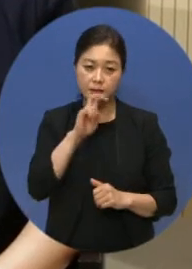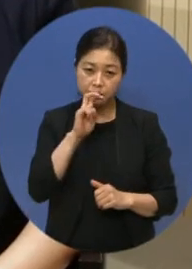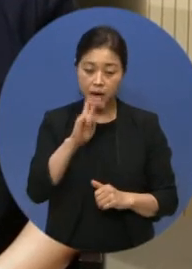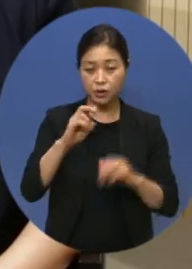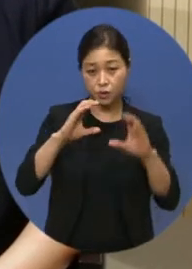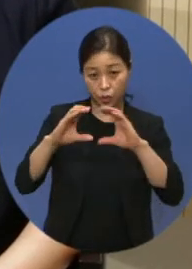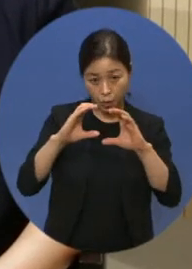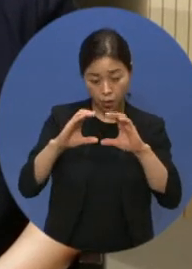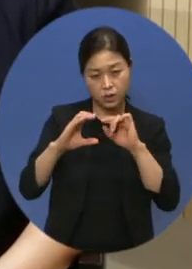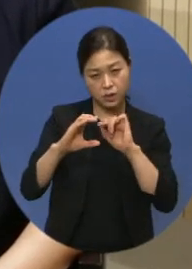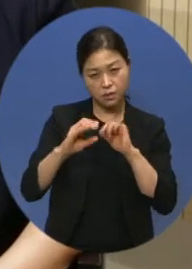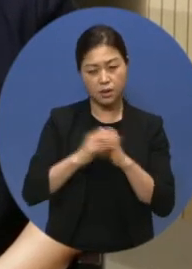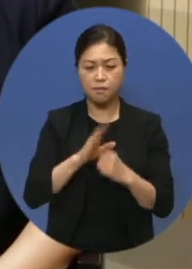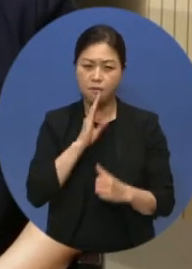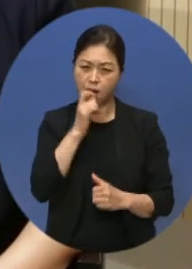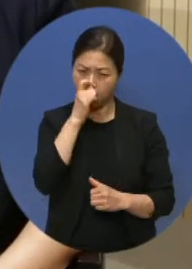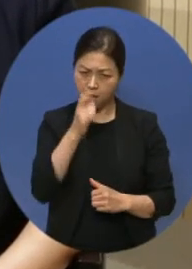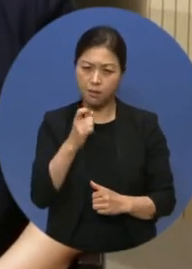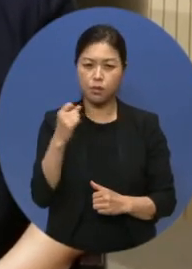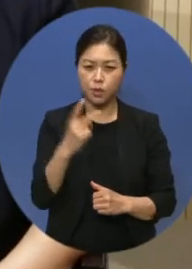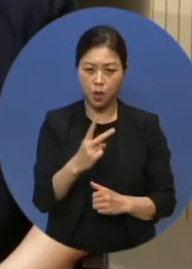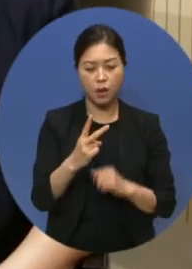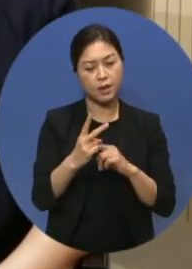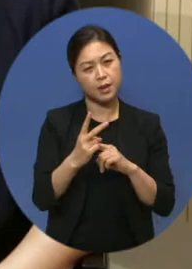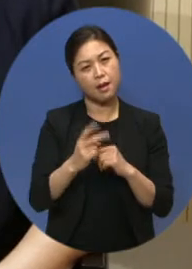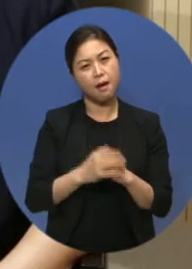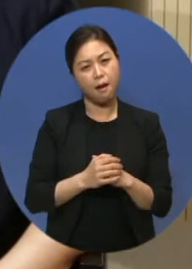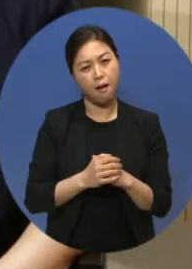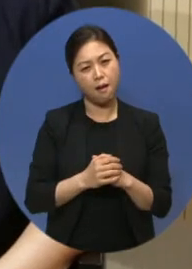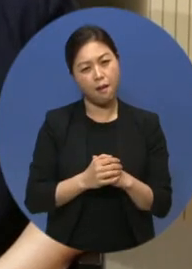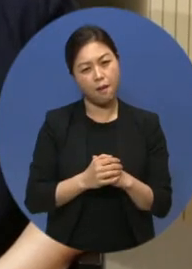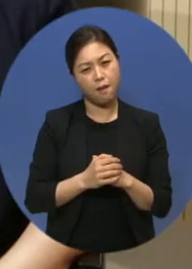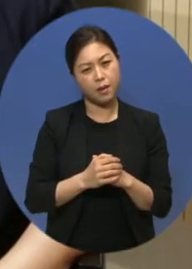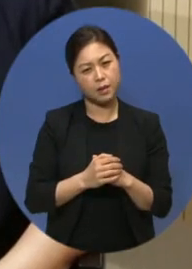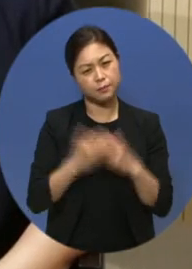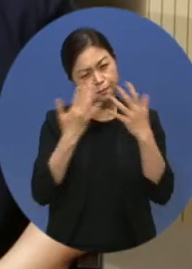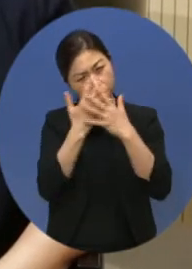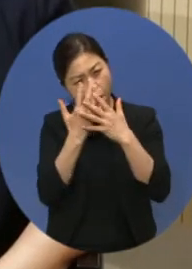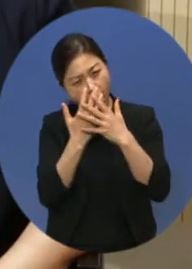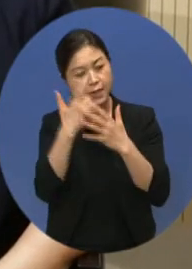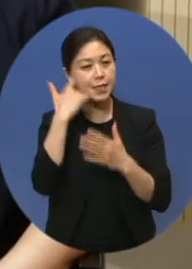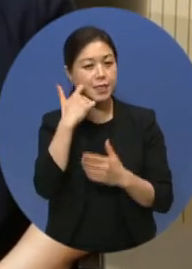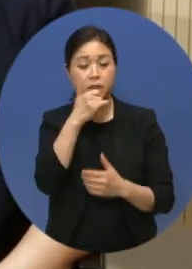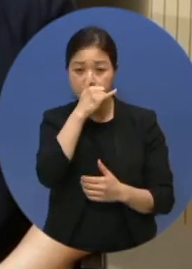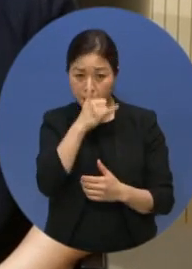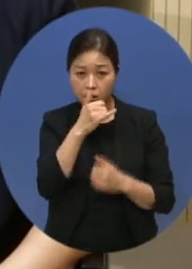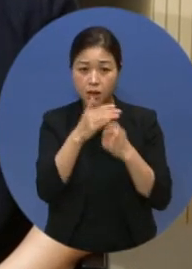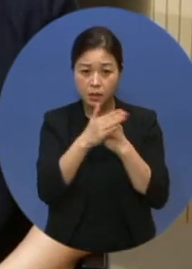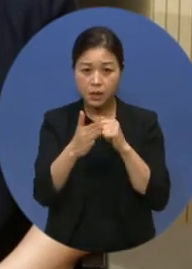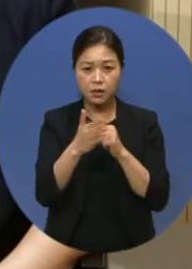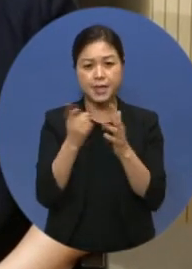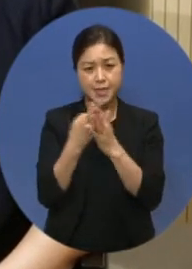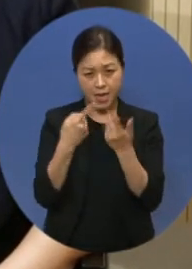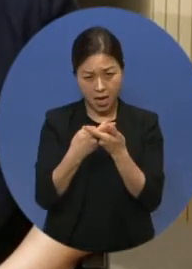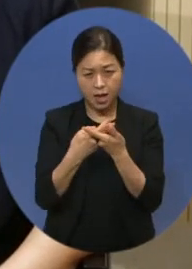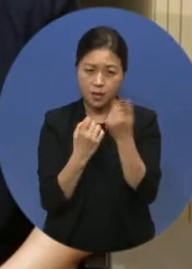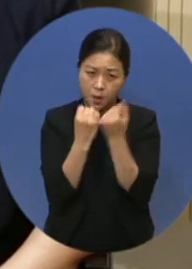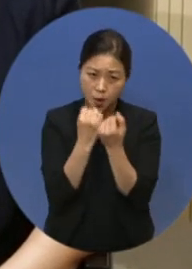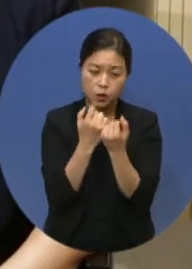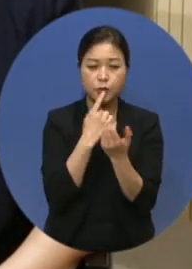사실은 굉장히 감각적이고 좀 추상적인 게 많아서 그것을 이제 이해시켜가는 게 사실 쉽지